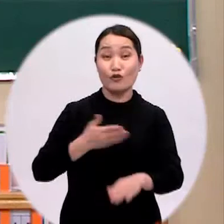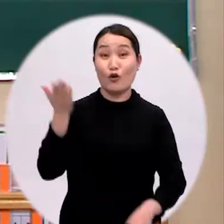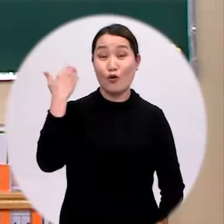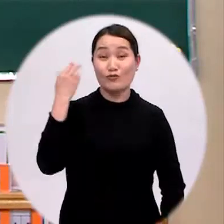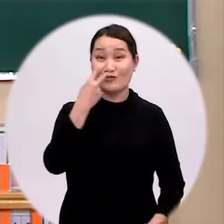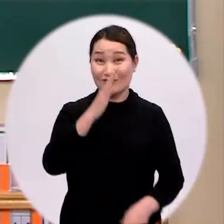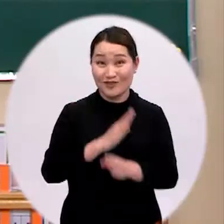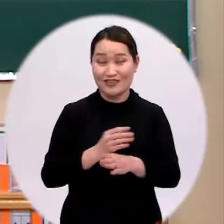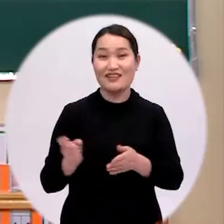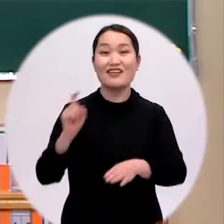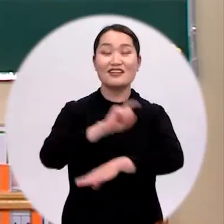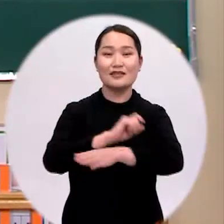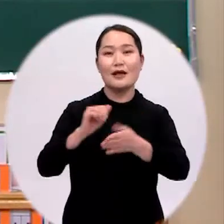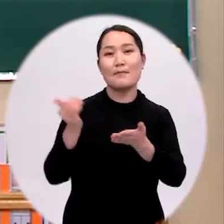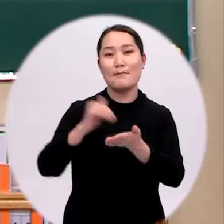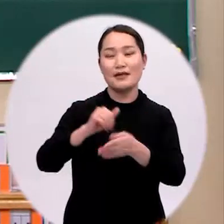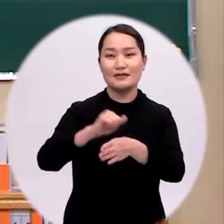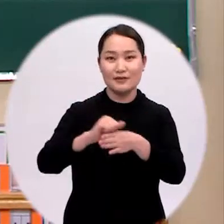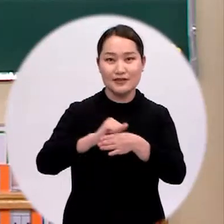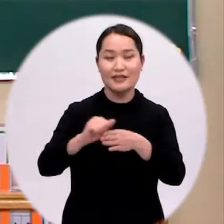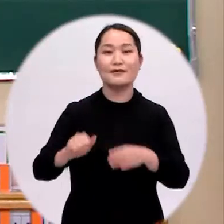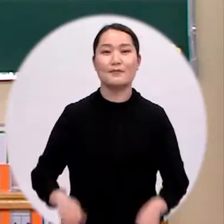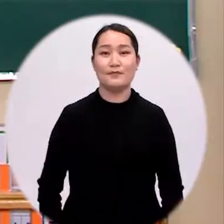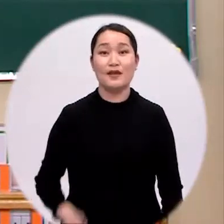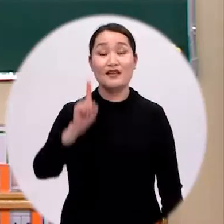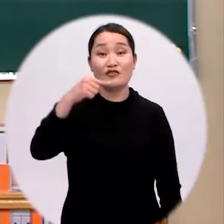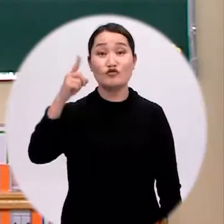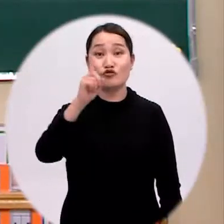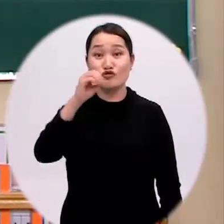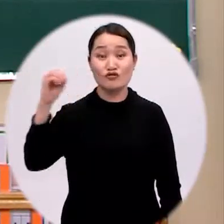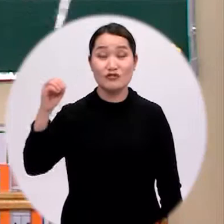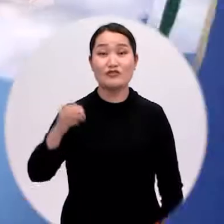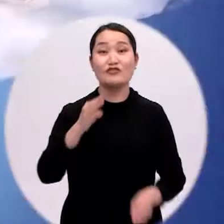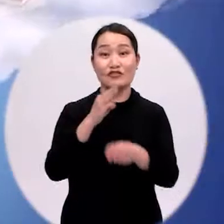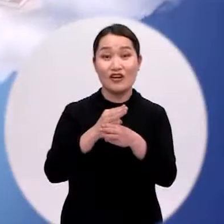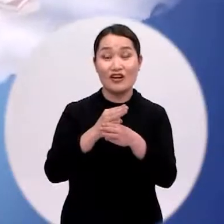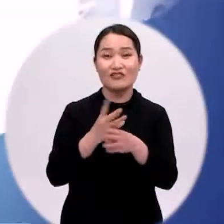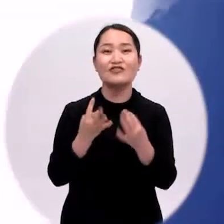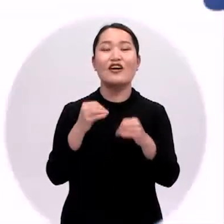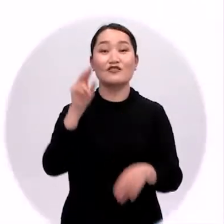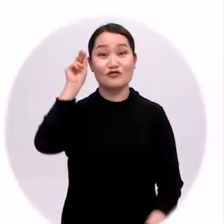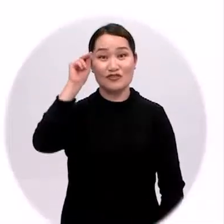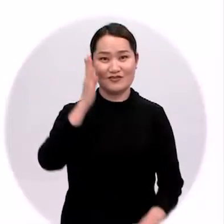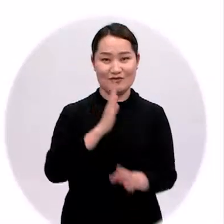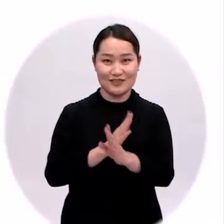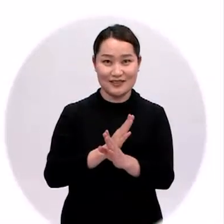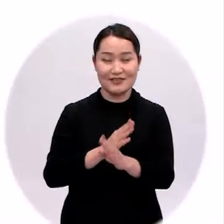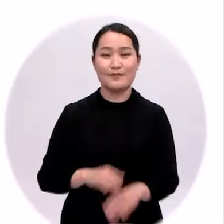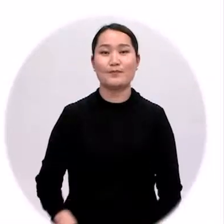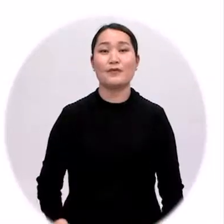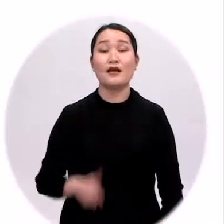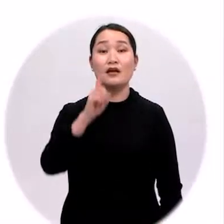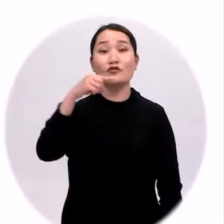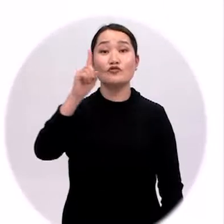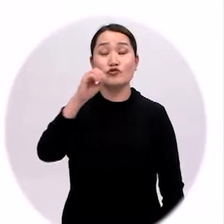баттгая. Тийм ээ, бид нар өмнө 100 хүртэлх тоо тоолж сурсан байгаа. 100-ийн хүснэгтийг